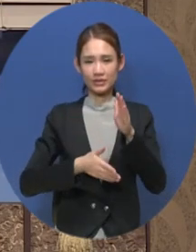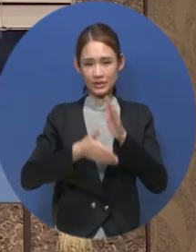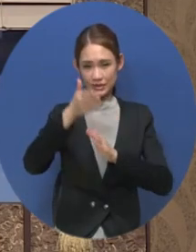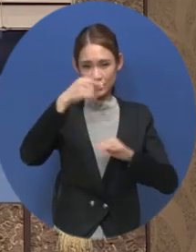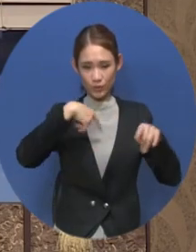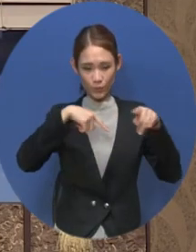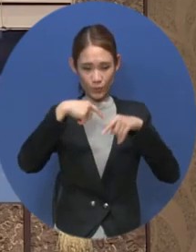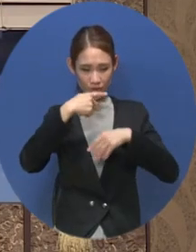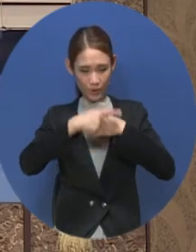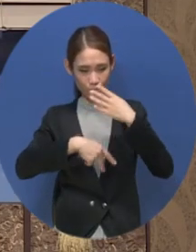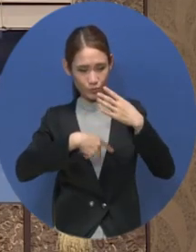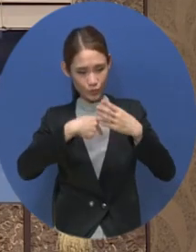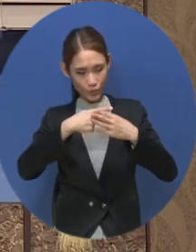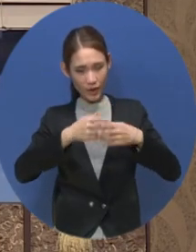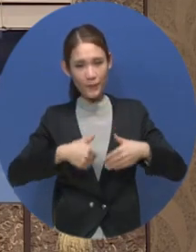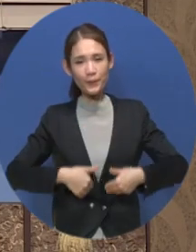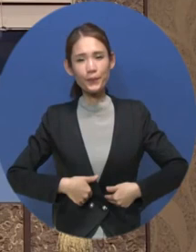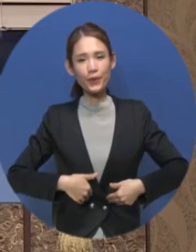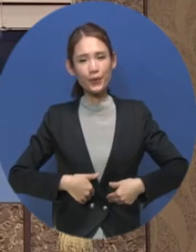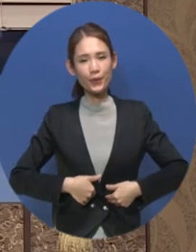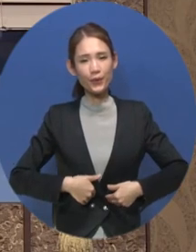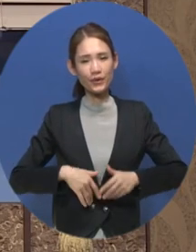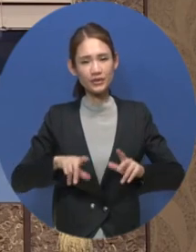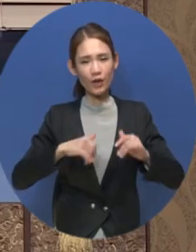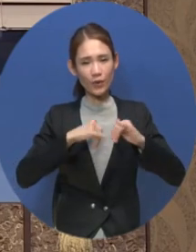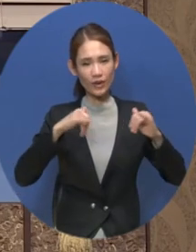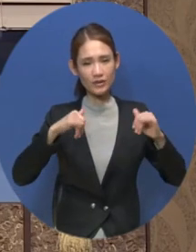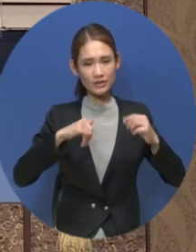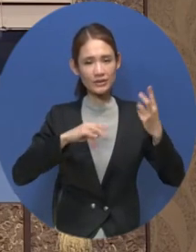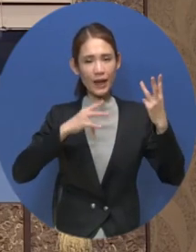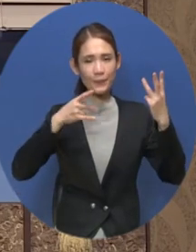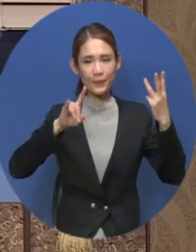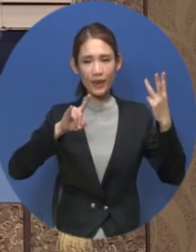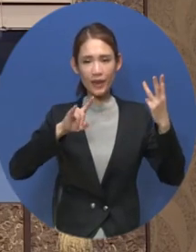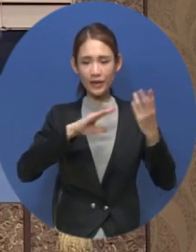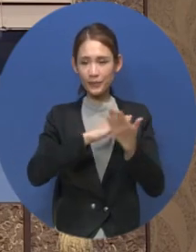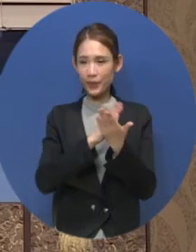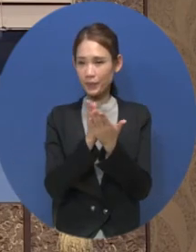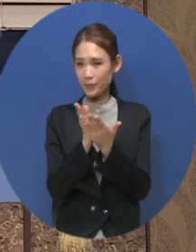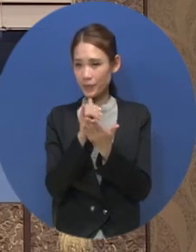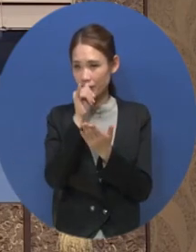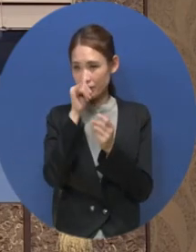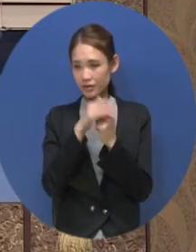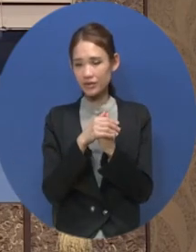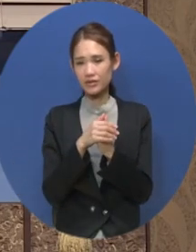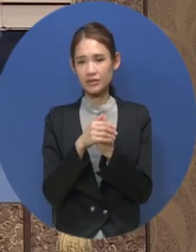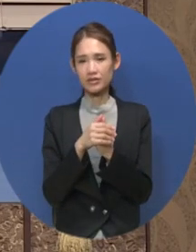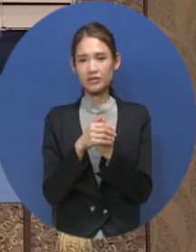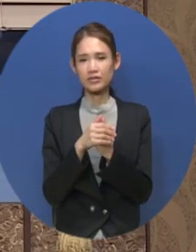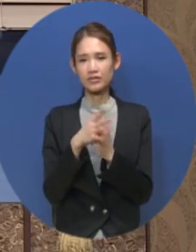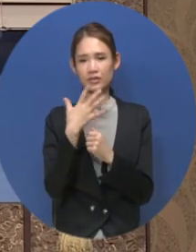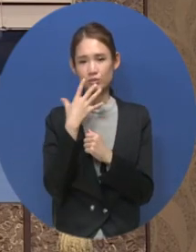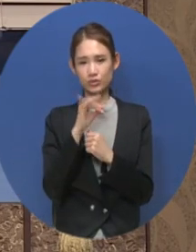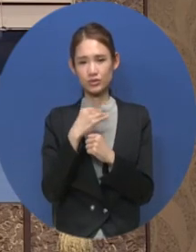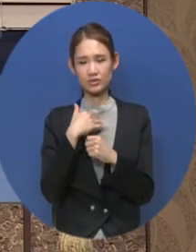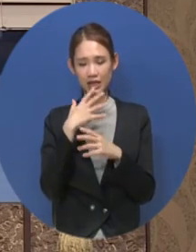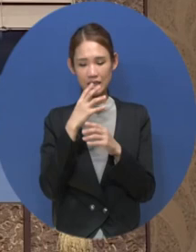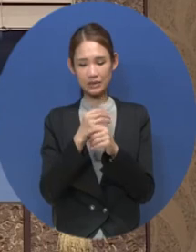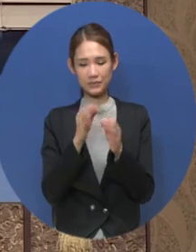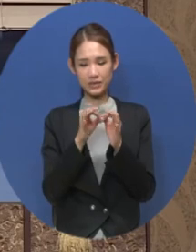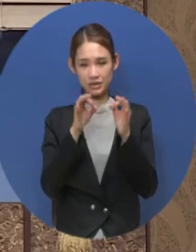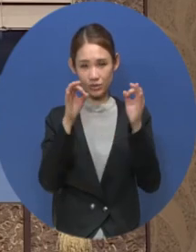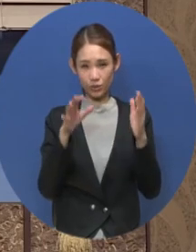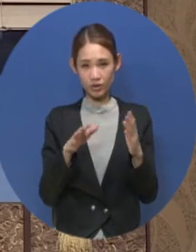프로그램이 있어야 된다고 생각을 합니다. 그게 이제 생활체육의 3대 요소인데 네. 이제 그런 부분들을 물론 제 임기 기간 동안 저는